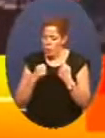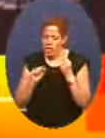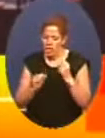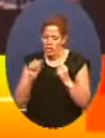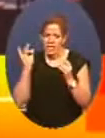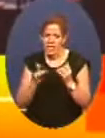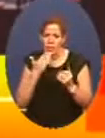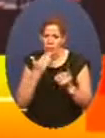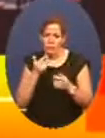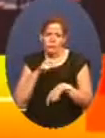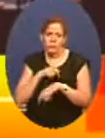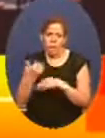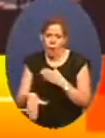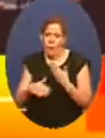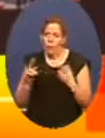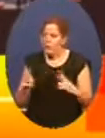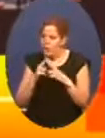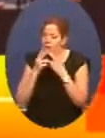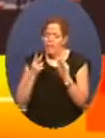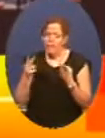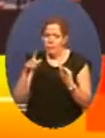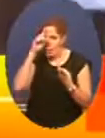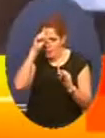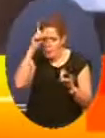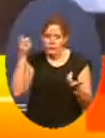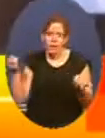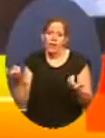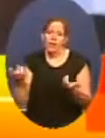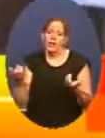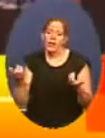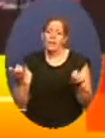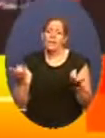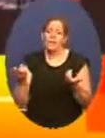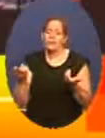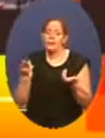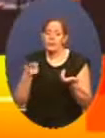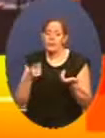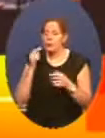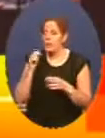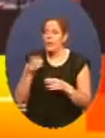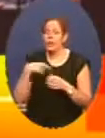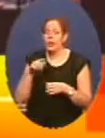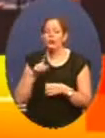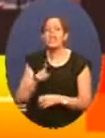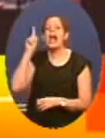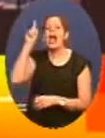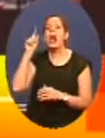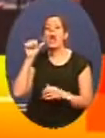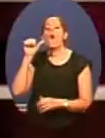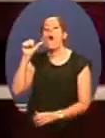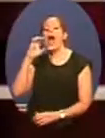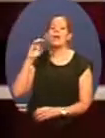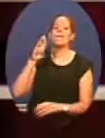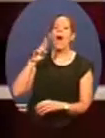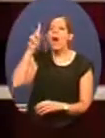היהודים בזמן האחרון בצרפת ובגרמניה נעשו על ידי הקריאות של אללהו אכבר ולא על ידי הימין הקיצוני. וזהו, ותראה,